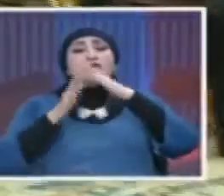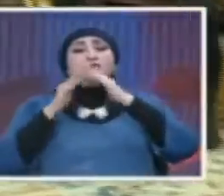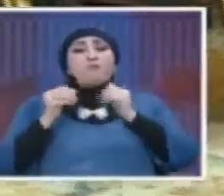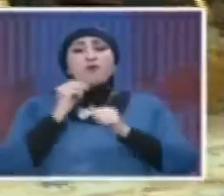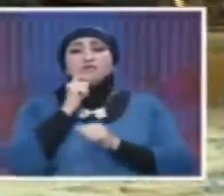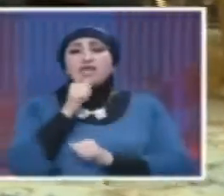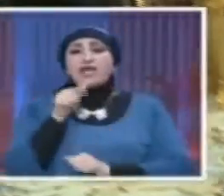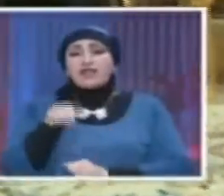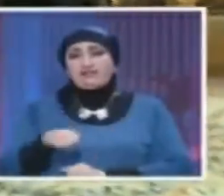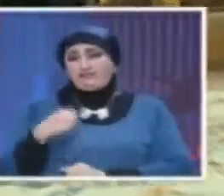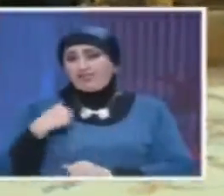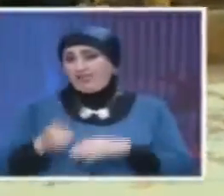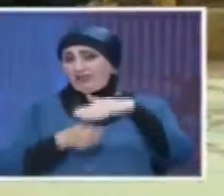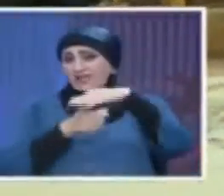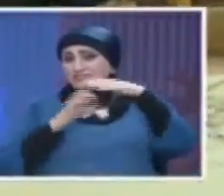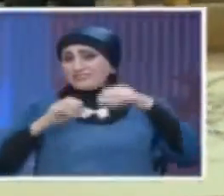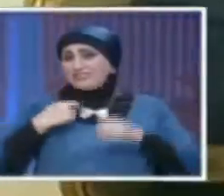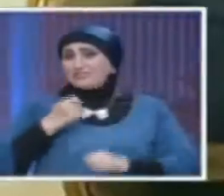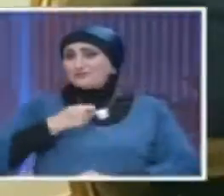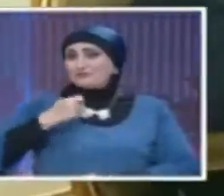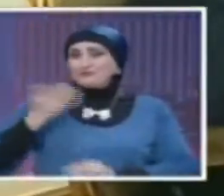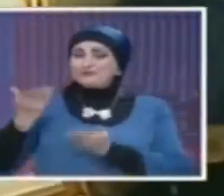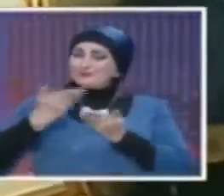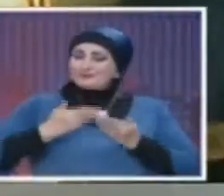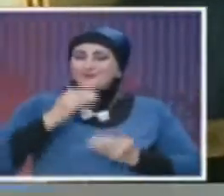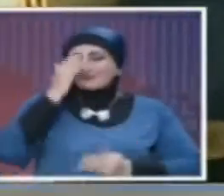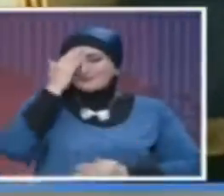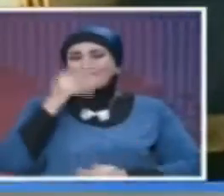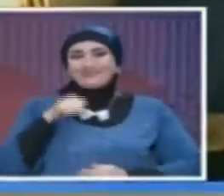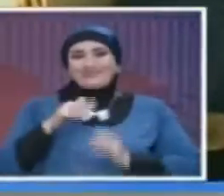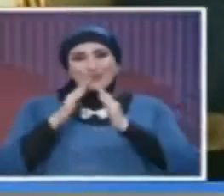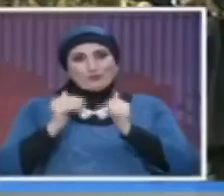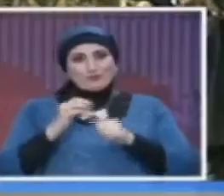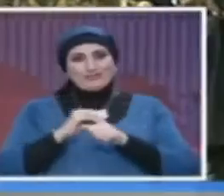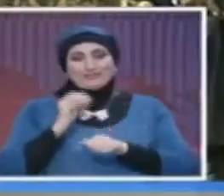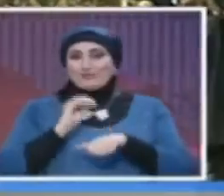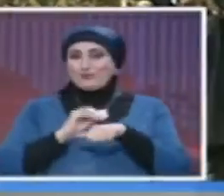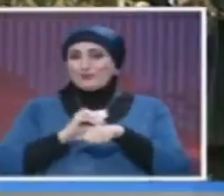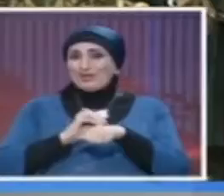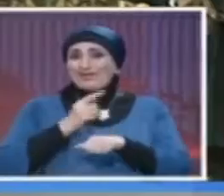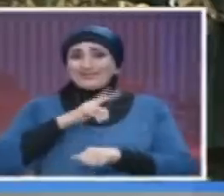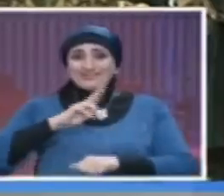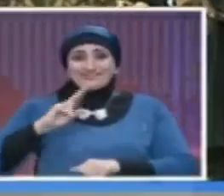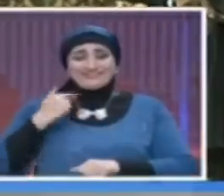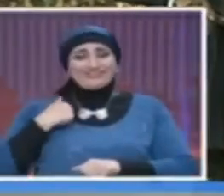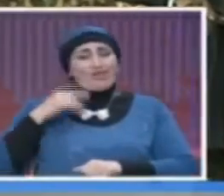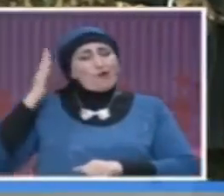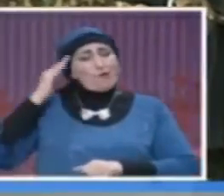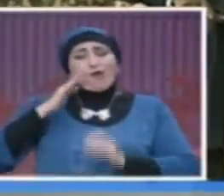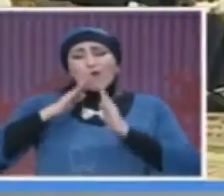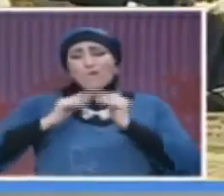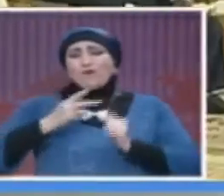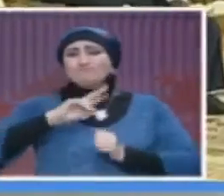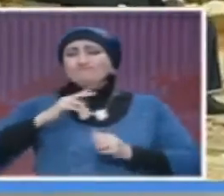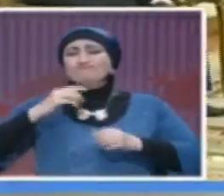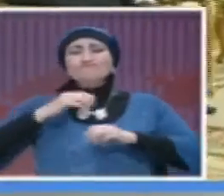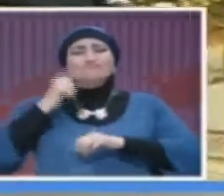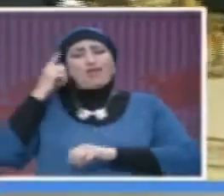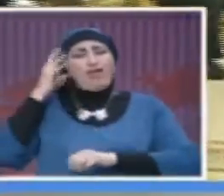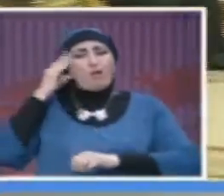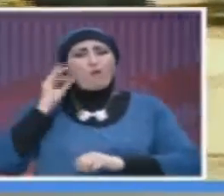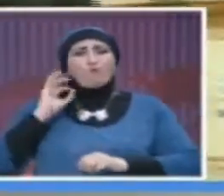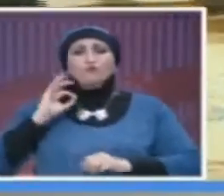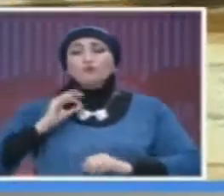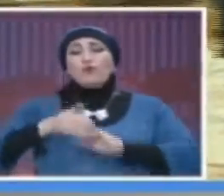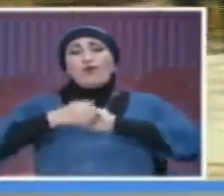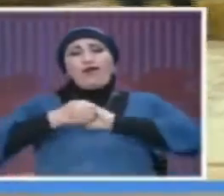بأن السيد الرئيس رحب بزيارة السيد نيوما إلى القاهرة، مؤكدا سيادته اعتزاز مصر بالعلاقات الثنائية